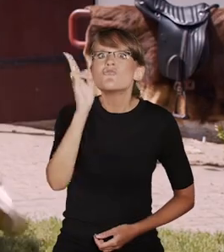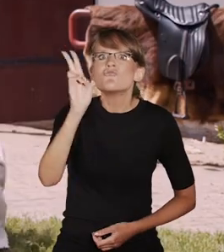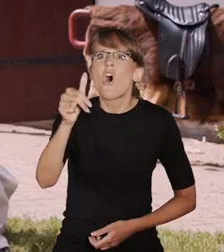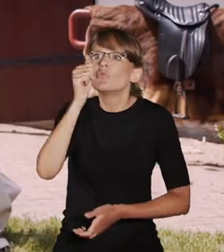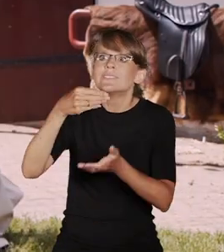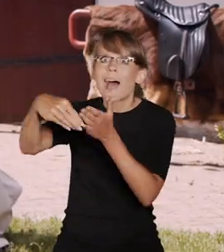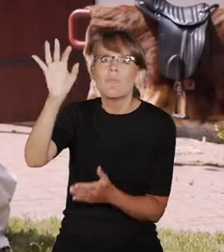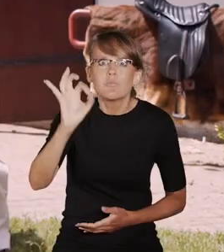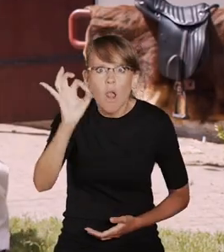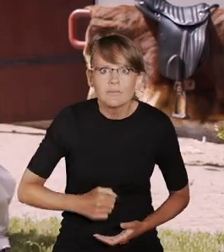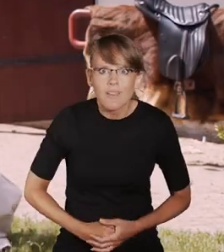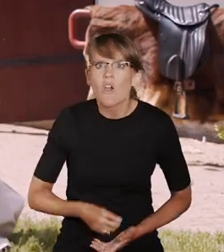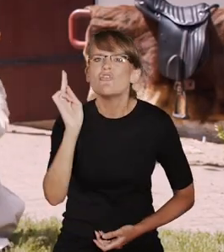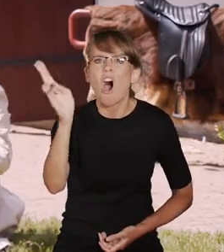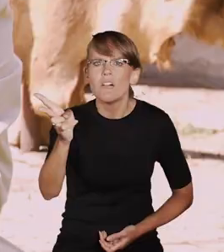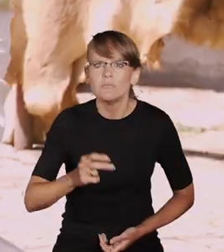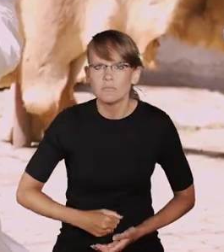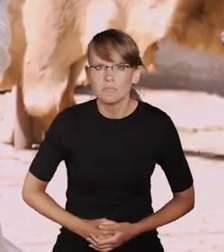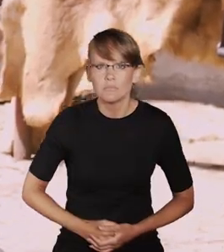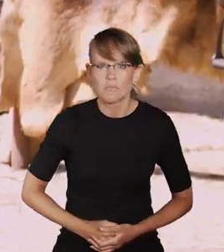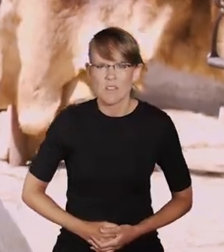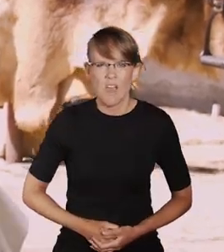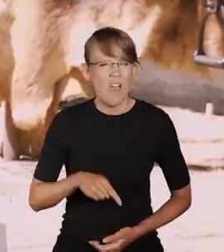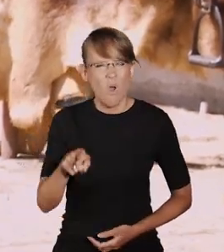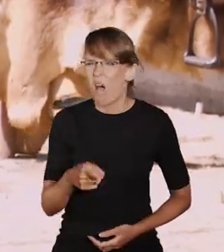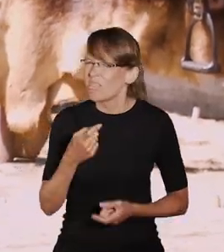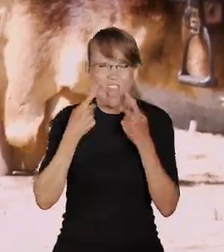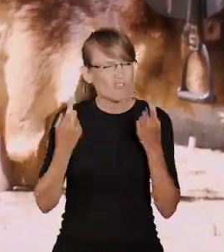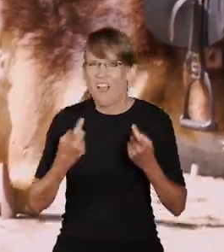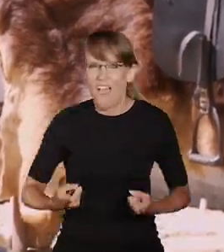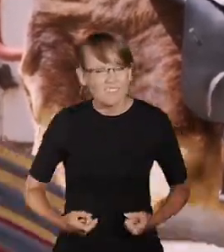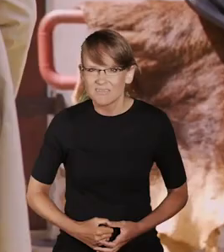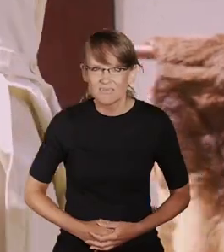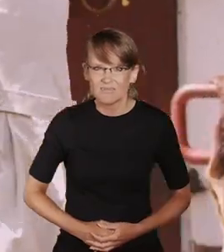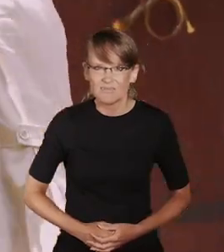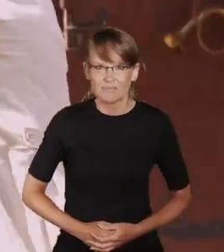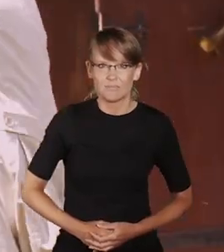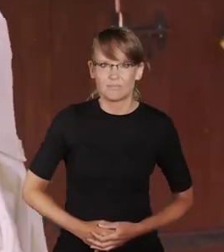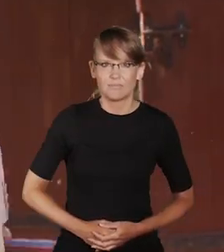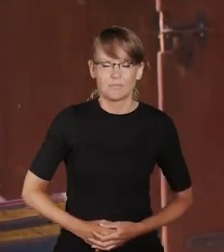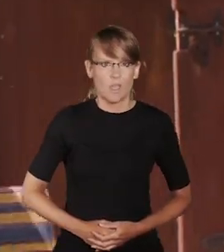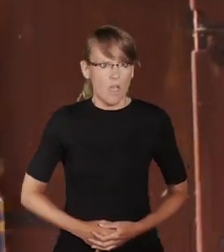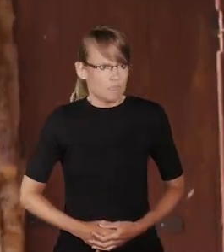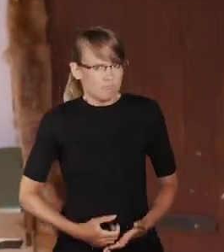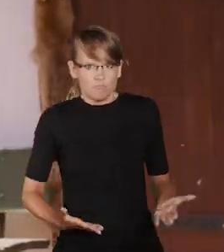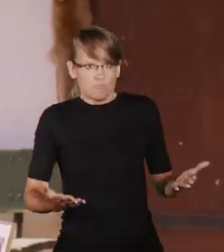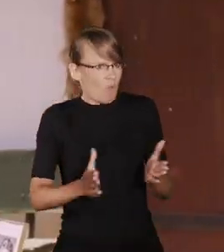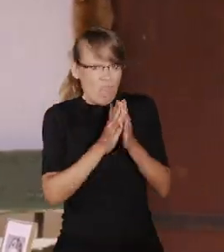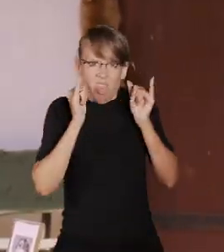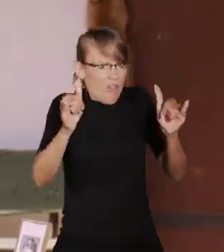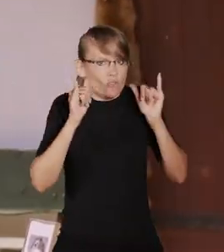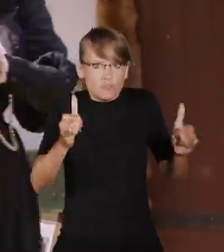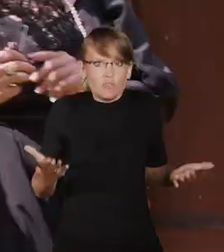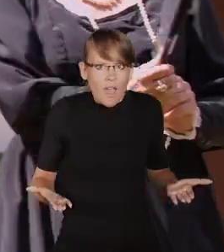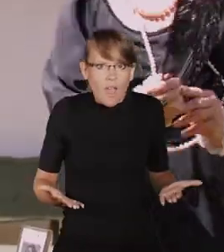O! Tak będę siedział. O! Ja się pytam panią, kto ma płacić jutro